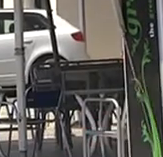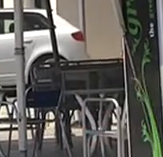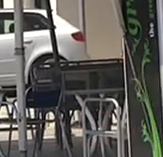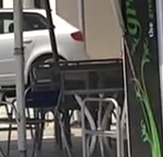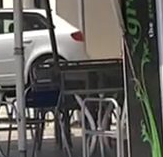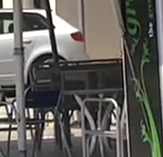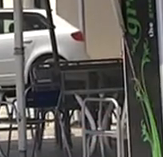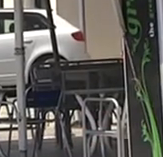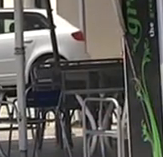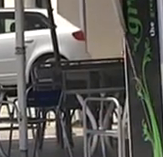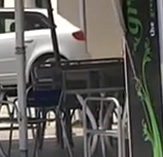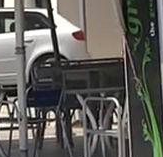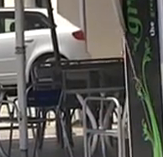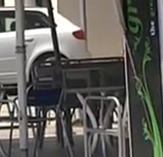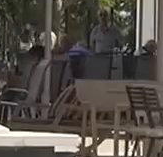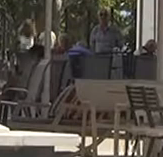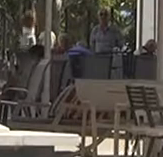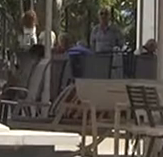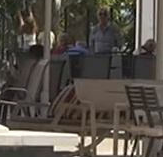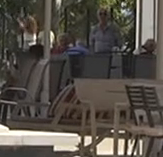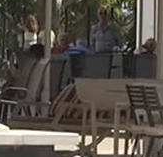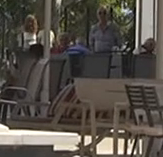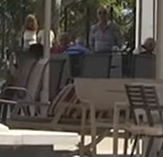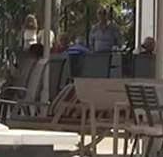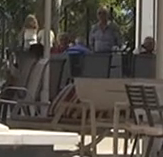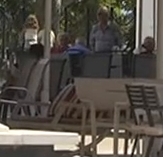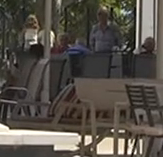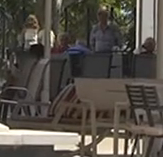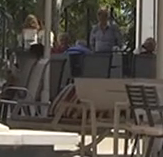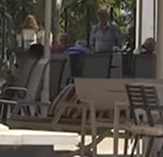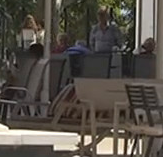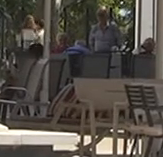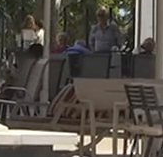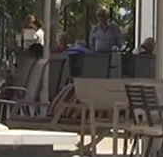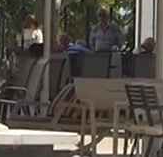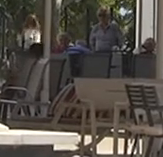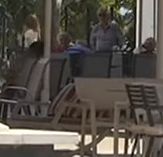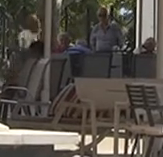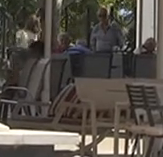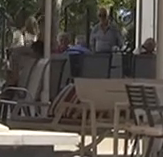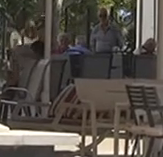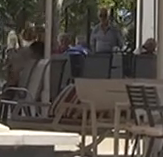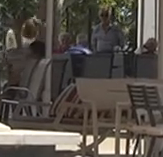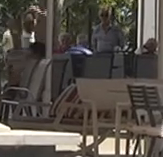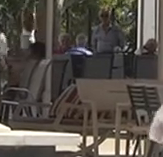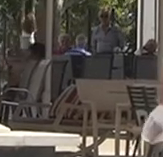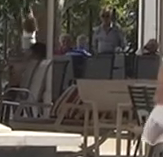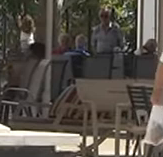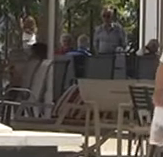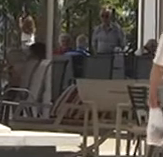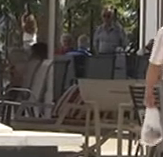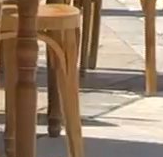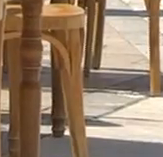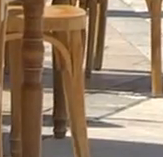ανακοινώθηκαν 7 νέα, με το κυριότερο να αφορά το όριο των 50 ατόμων για τις δημόσιες και κοινωνικές εκδηλώσεις, εκτός από αυτές από τις οποίες εφαρμόζονται ειδικοί κανόνες, όπως